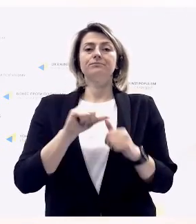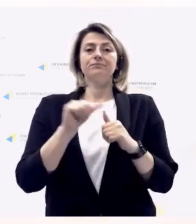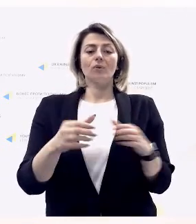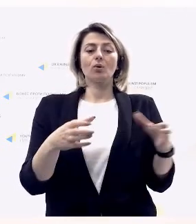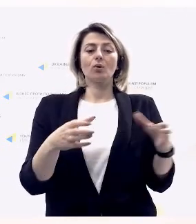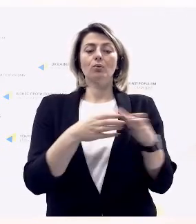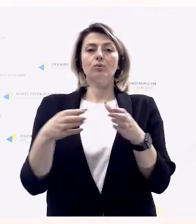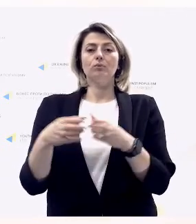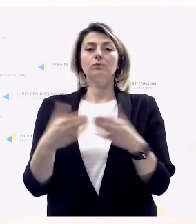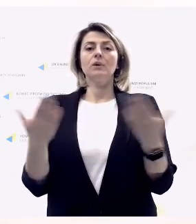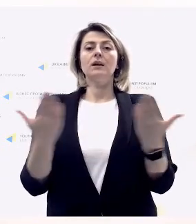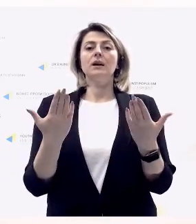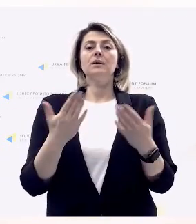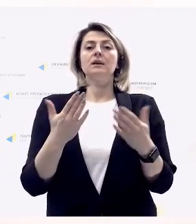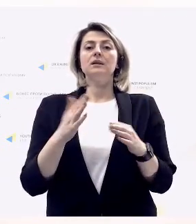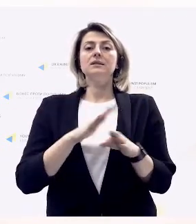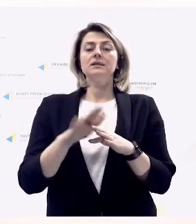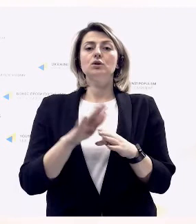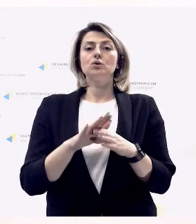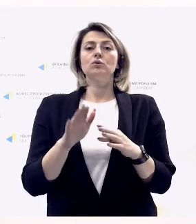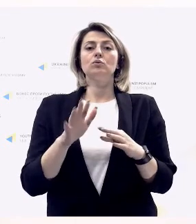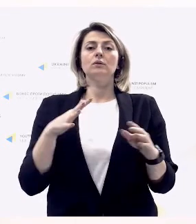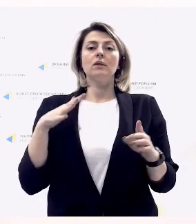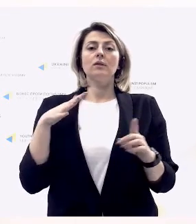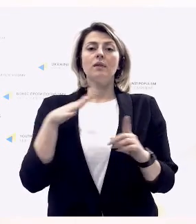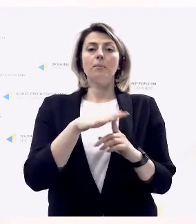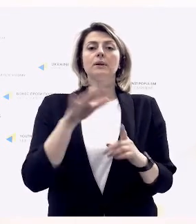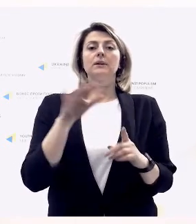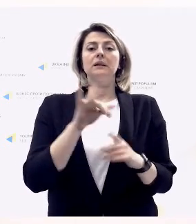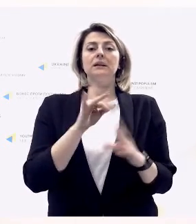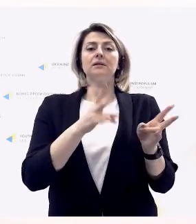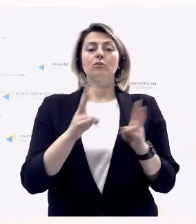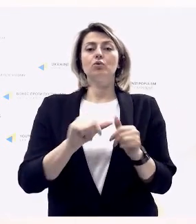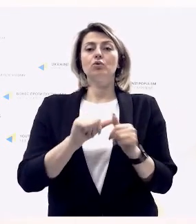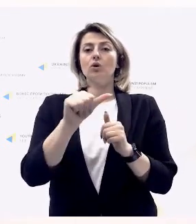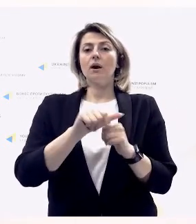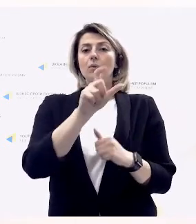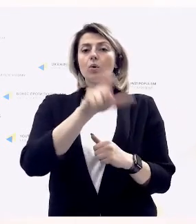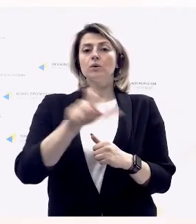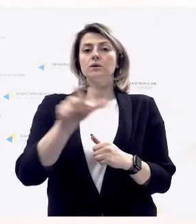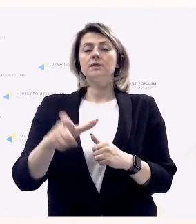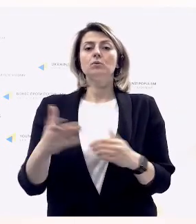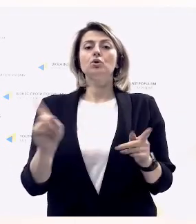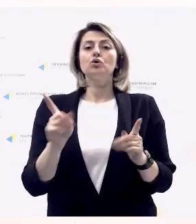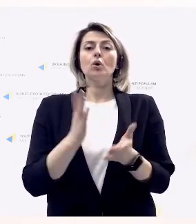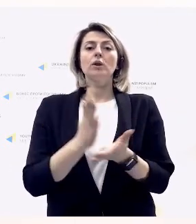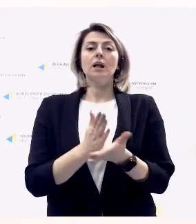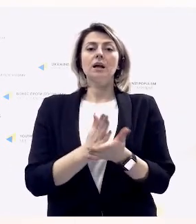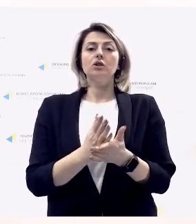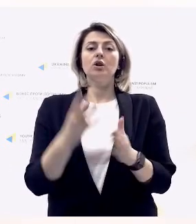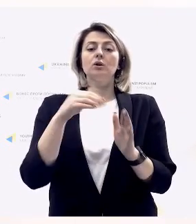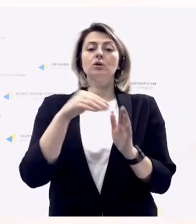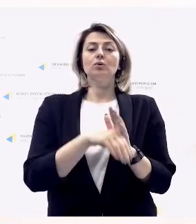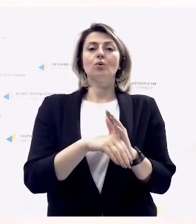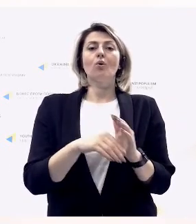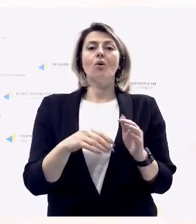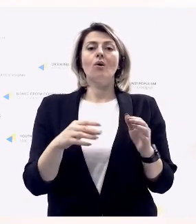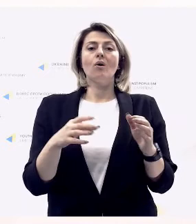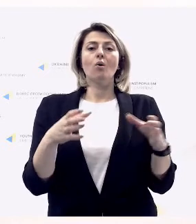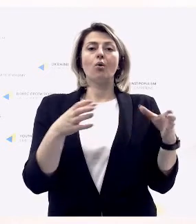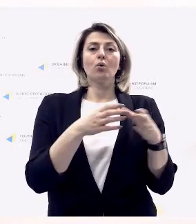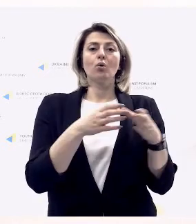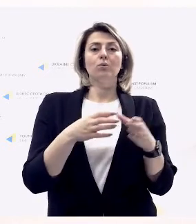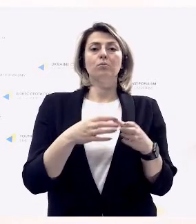які здійснюють напади і травмують окремих осіб, що належать до груп меншин,